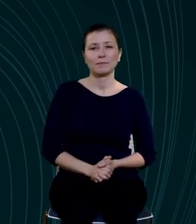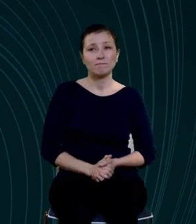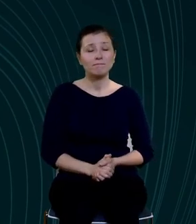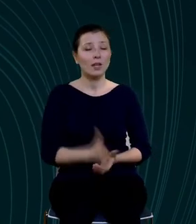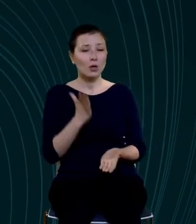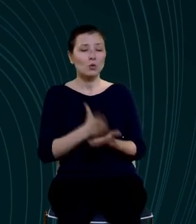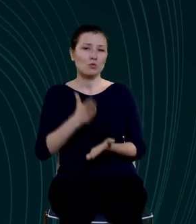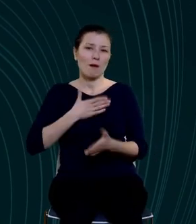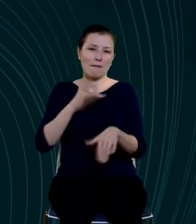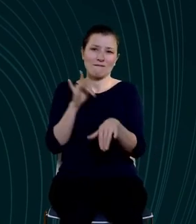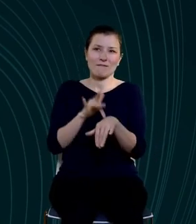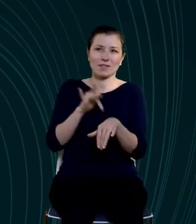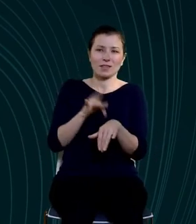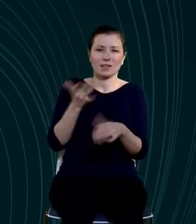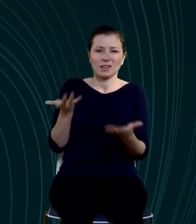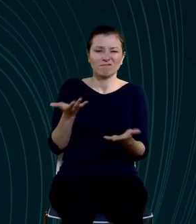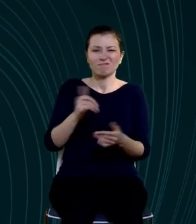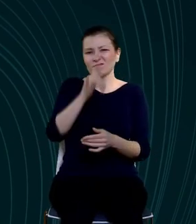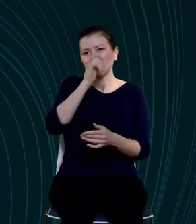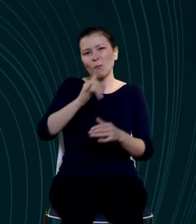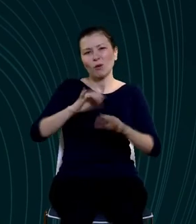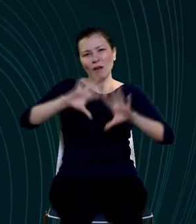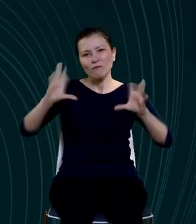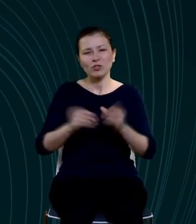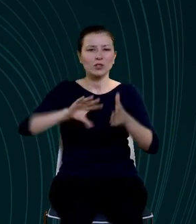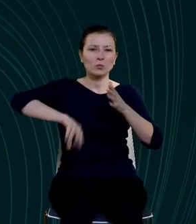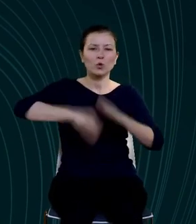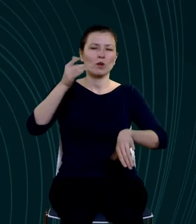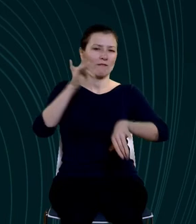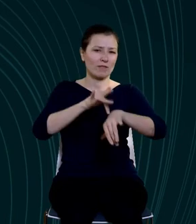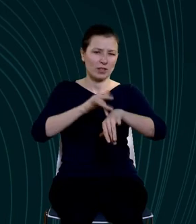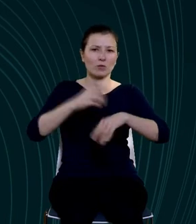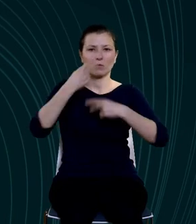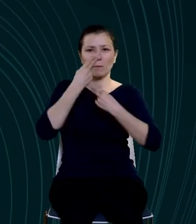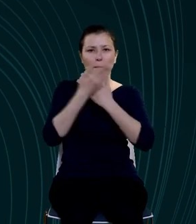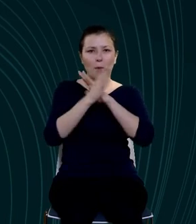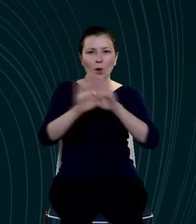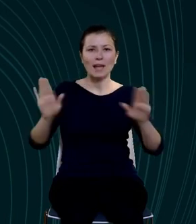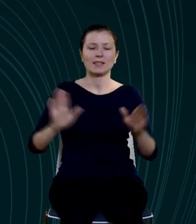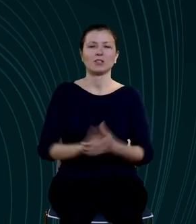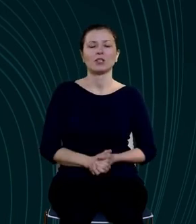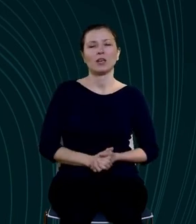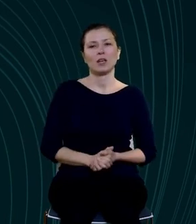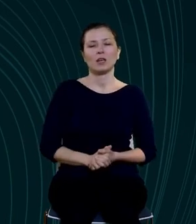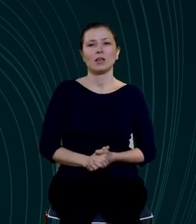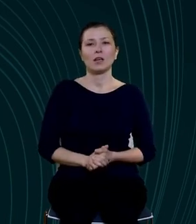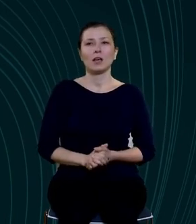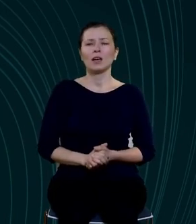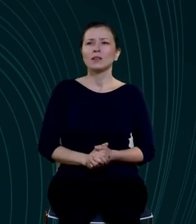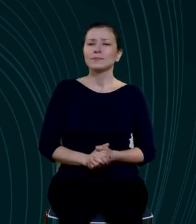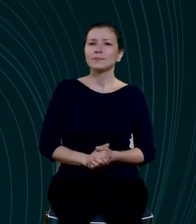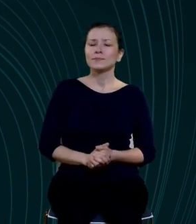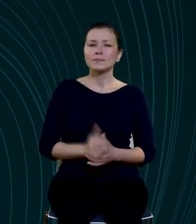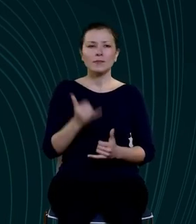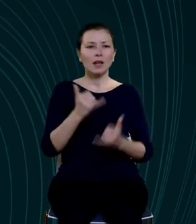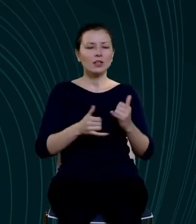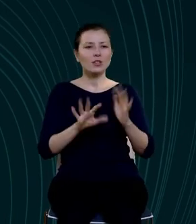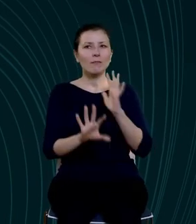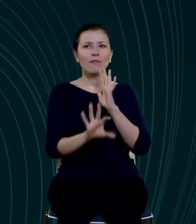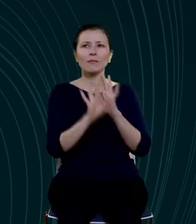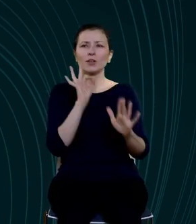wyniki, no nie sposób przedstawiać wszystkich, natomiast jeżeli wybierzemy te wartości największe, no